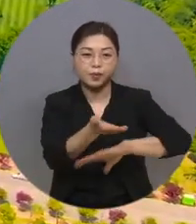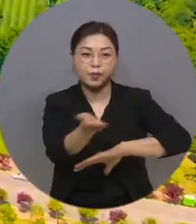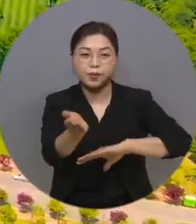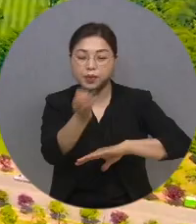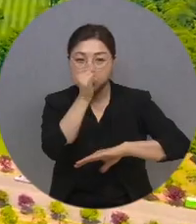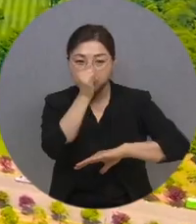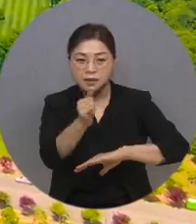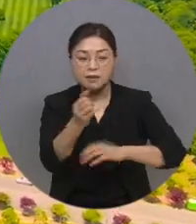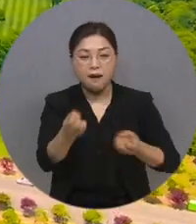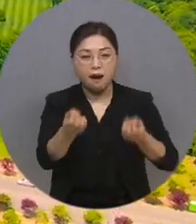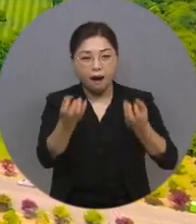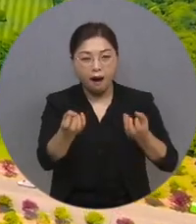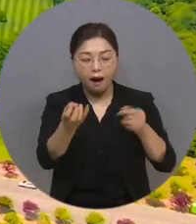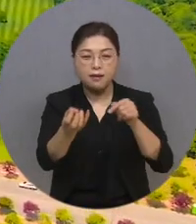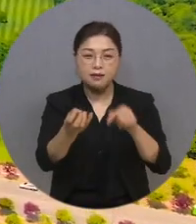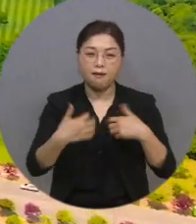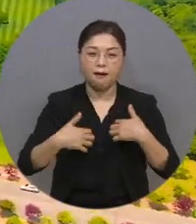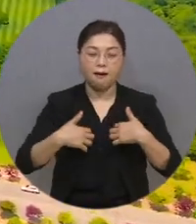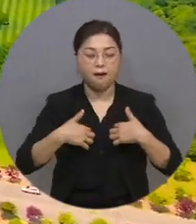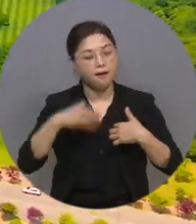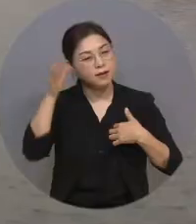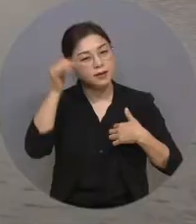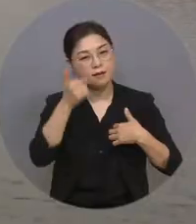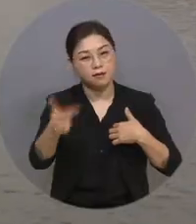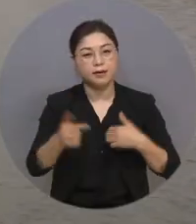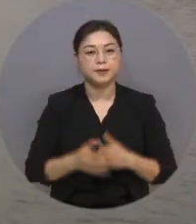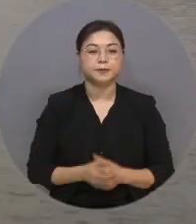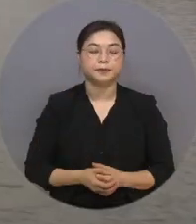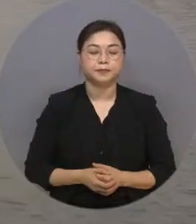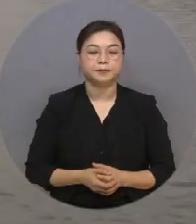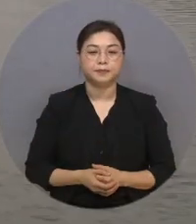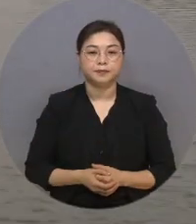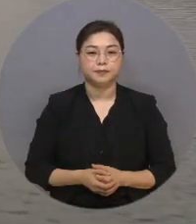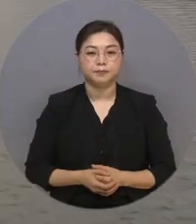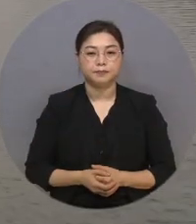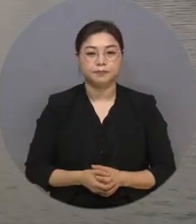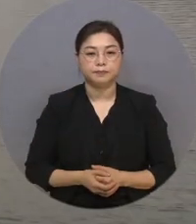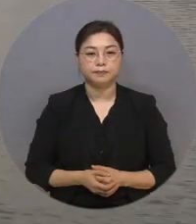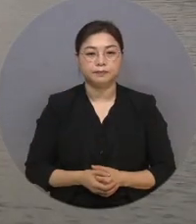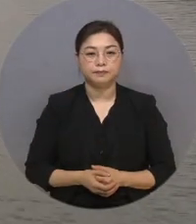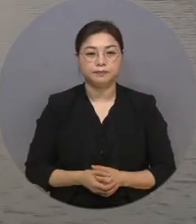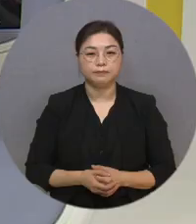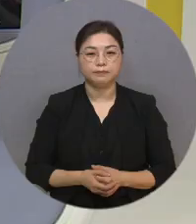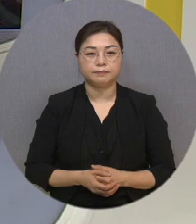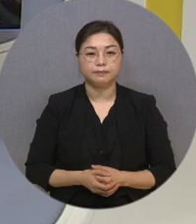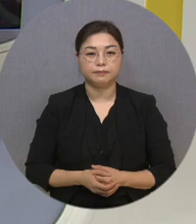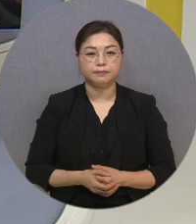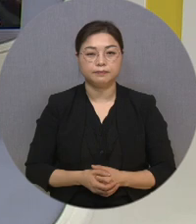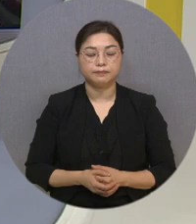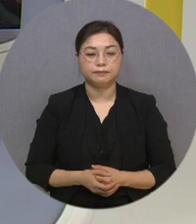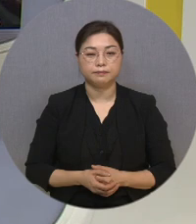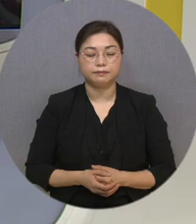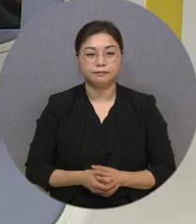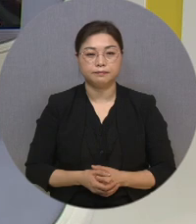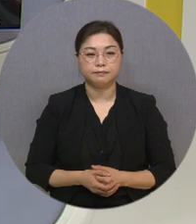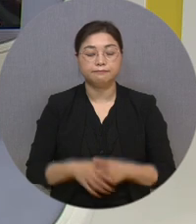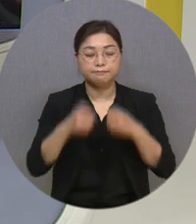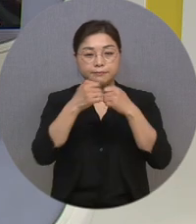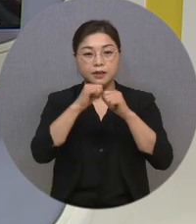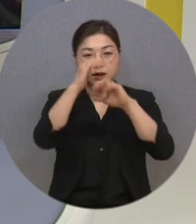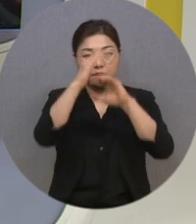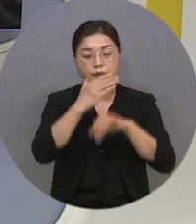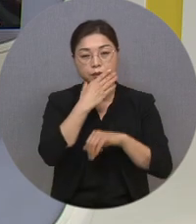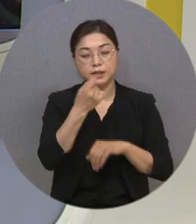정원 박람회에 생기를 더해줄 것으로 기대됩니다. 복지TV 뉴스 황영재입니다. 이 밖에 자세한